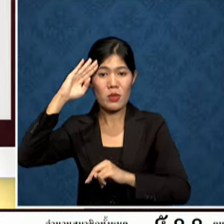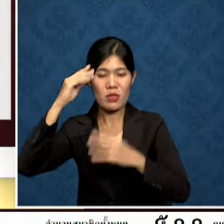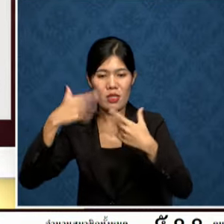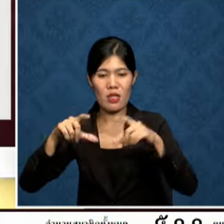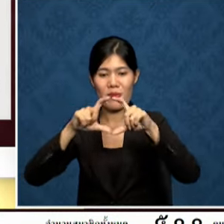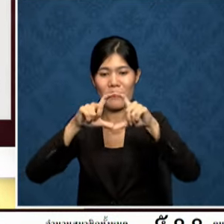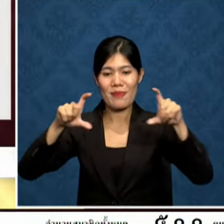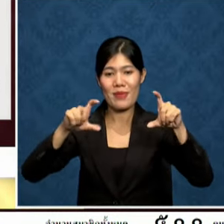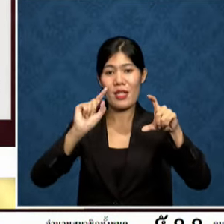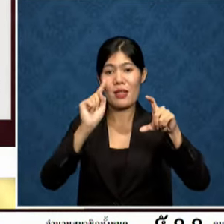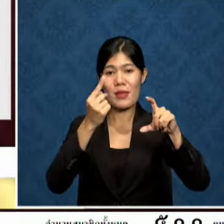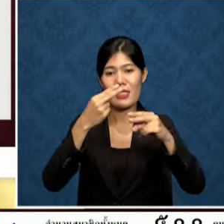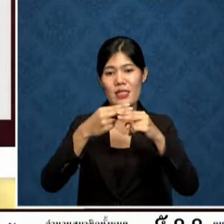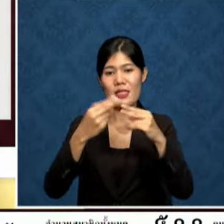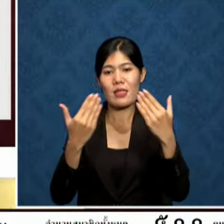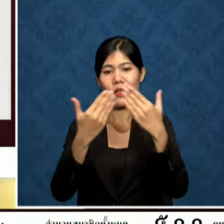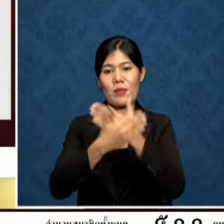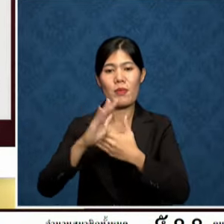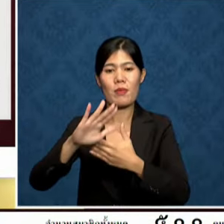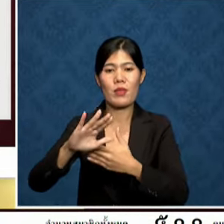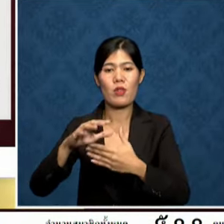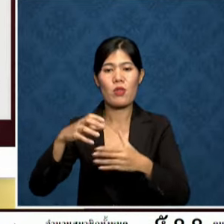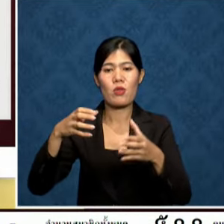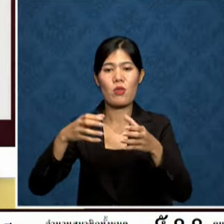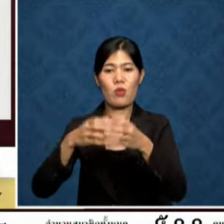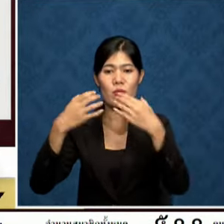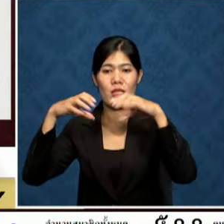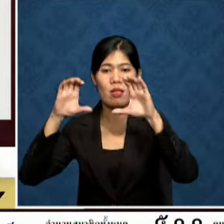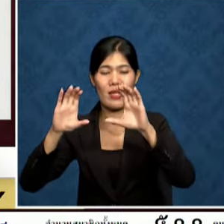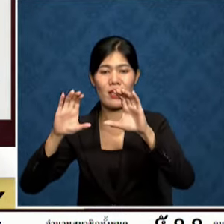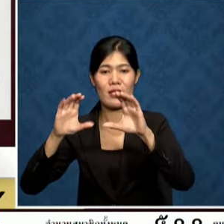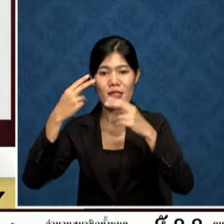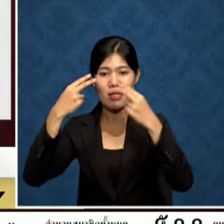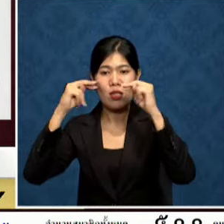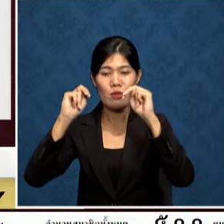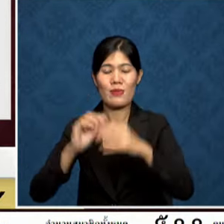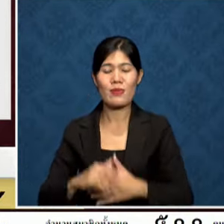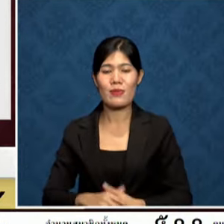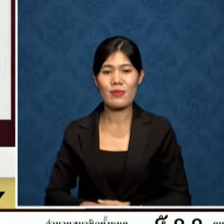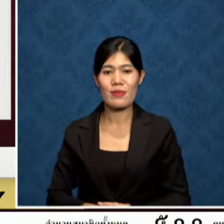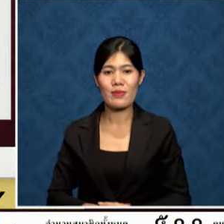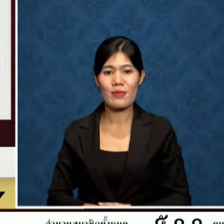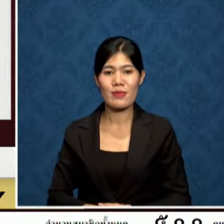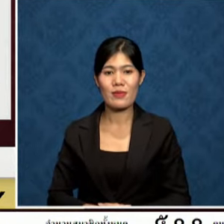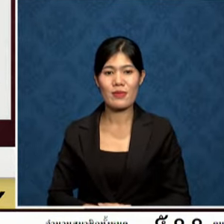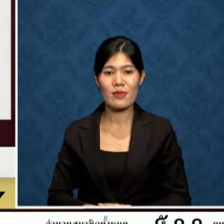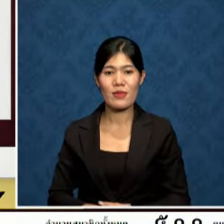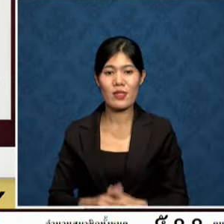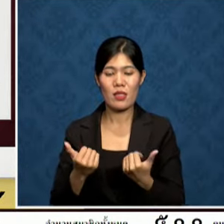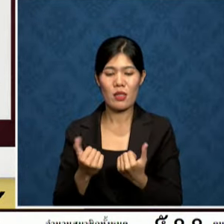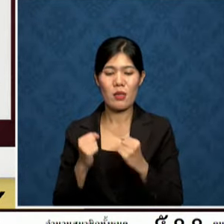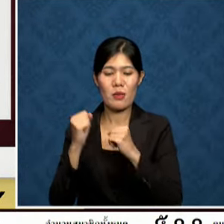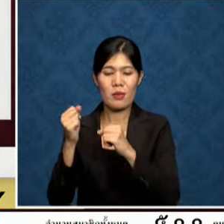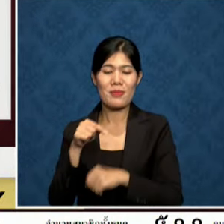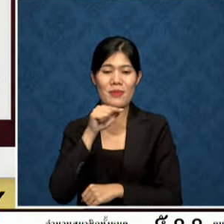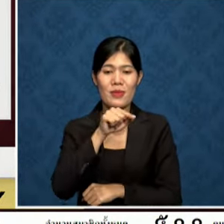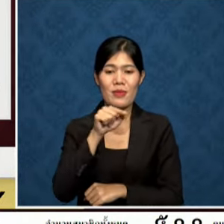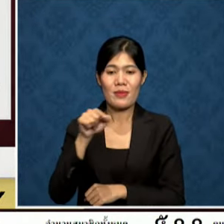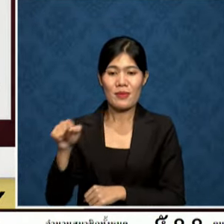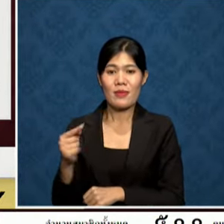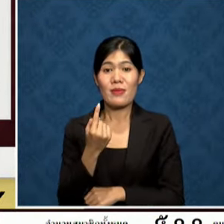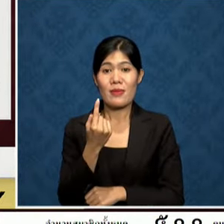เป็นนโยบายของรัฐบาลเศรษฐาค่ะที่พูดอย่างงั้นนะคะว่ามันมีแต่ความพยายามสั่งอย่างเดียวนะคะเพราะว่า 142